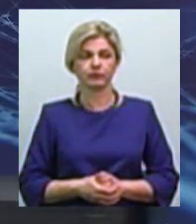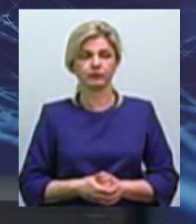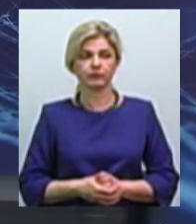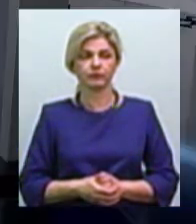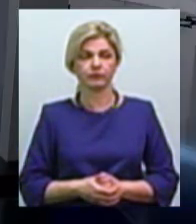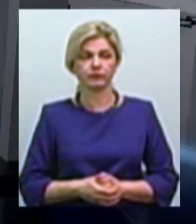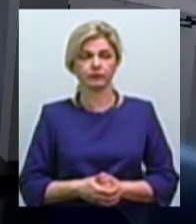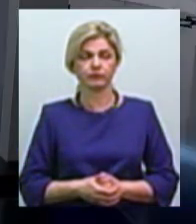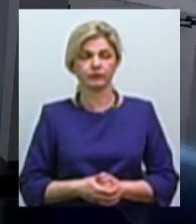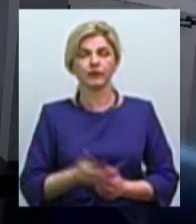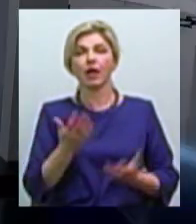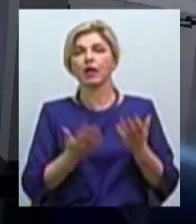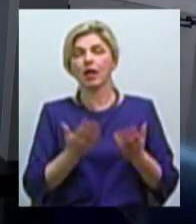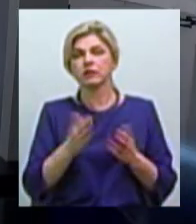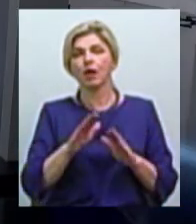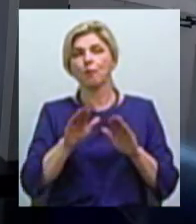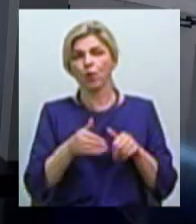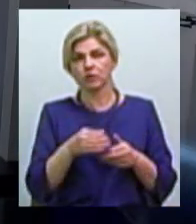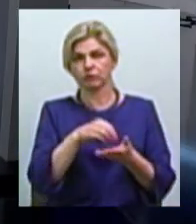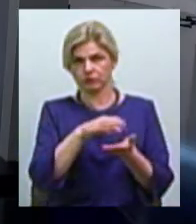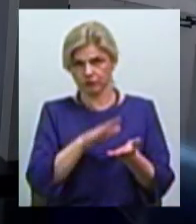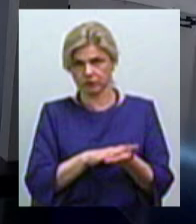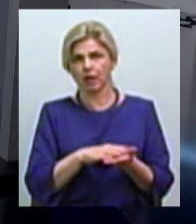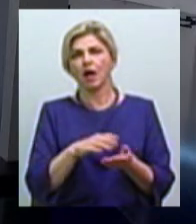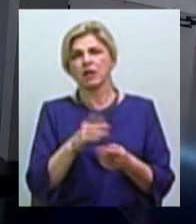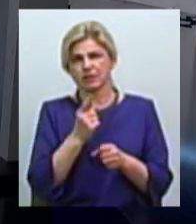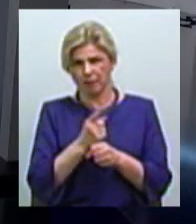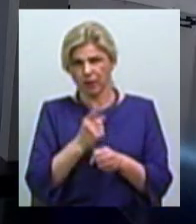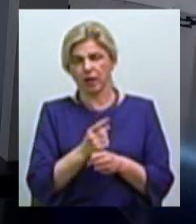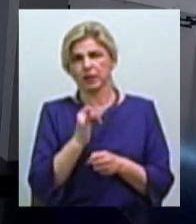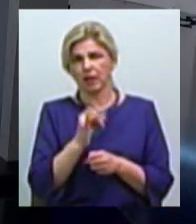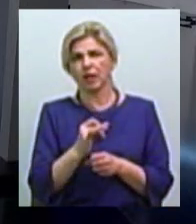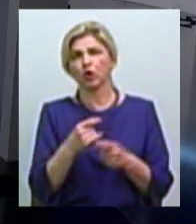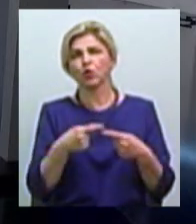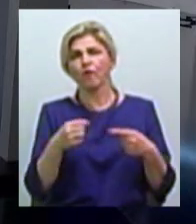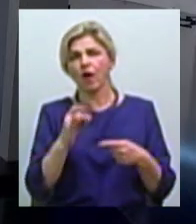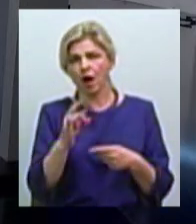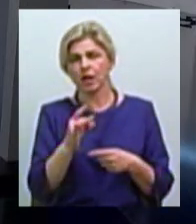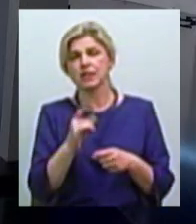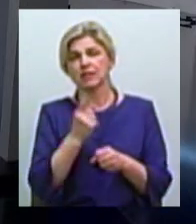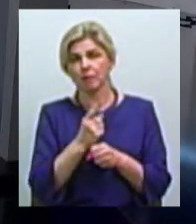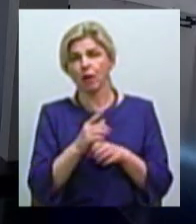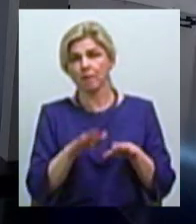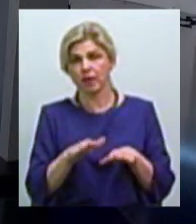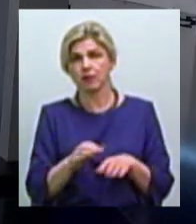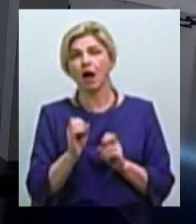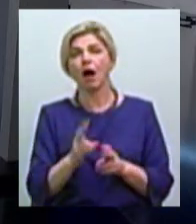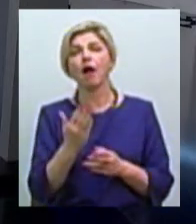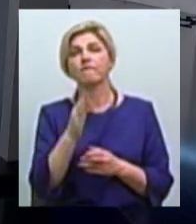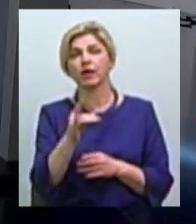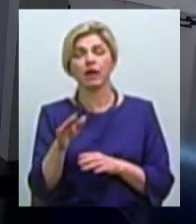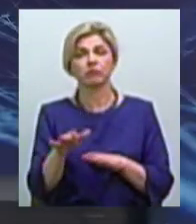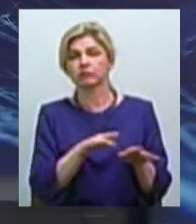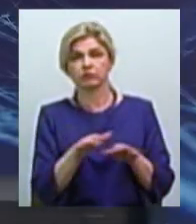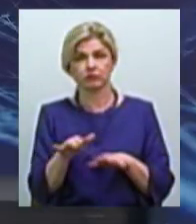штрафу торговець продовжує продавати товари у непристосованому місці, як ви реагуєте?